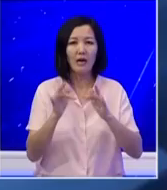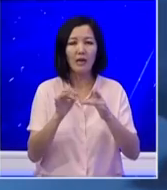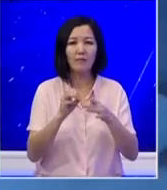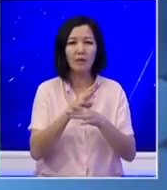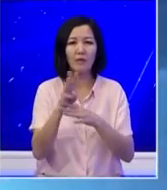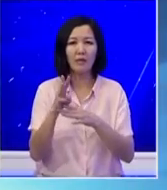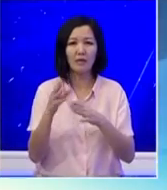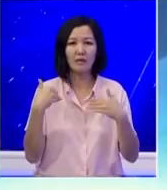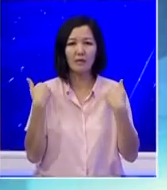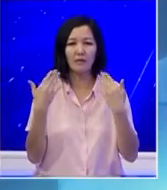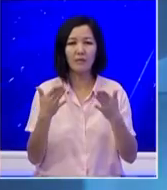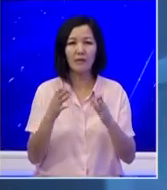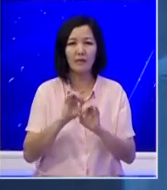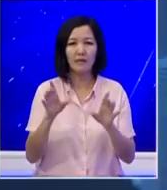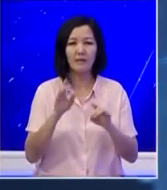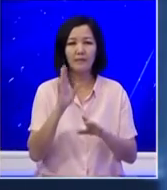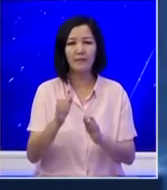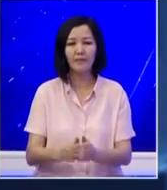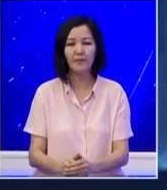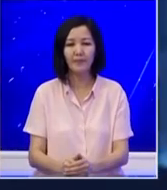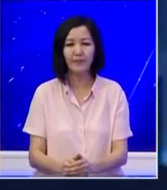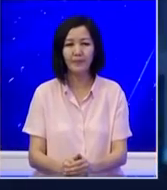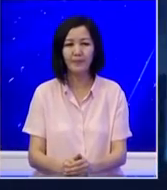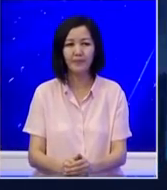дайындаған Мадина Берікқызы, Жетісу телеарнасы.